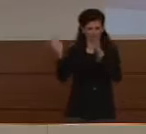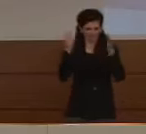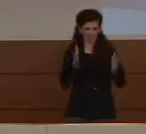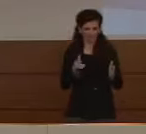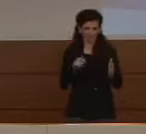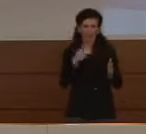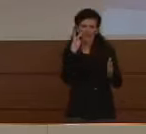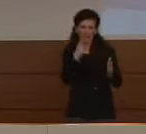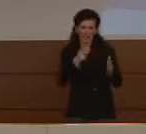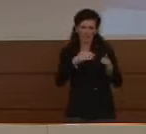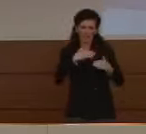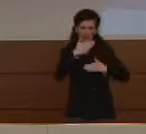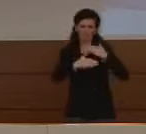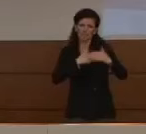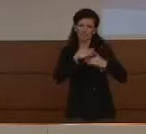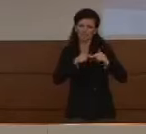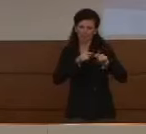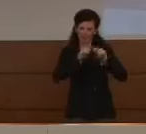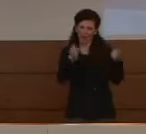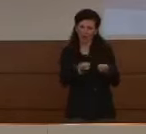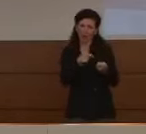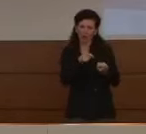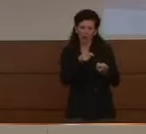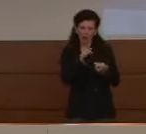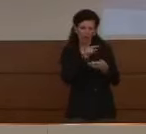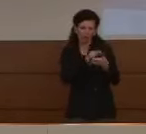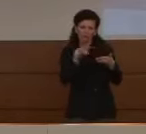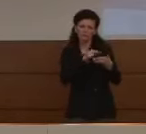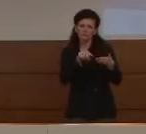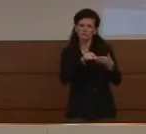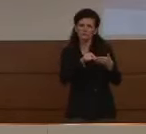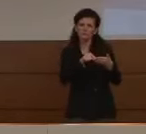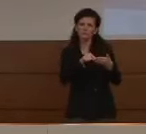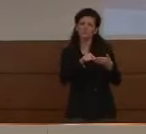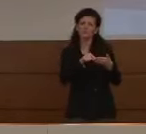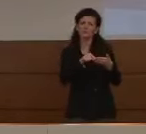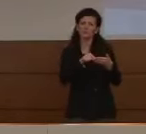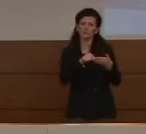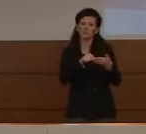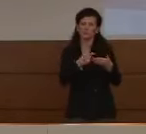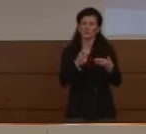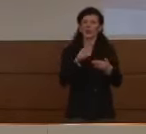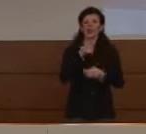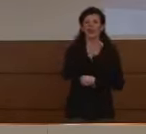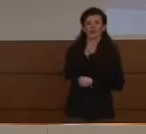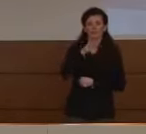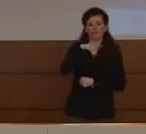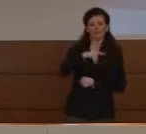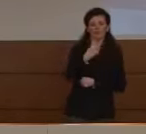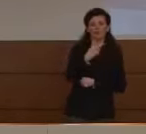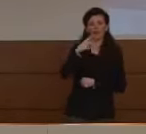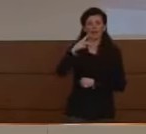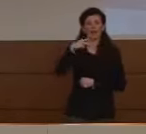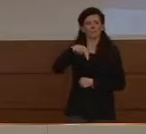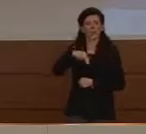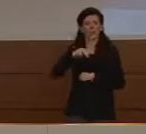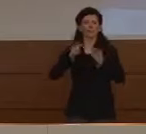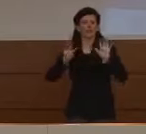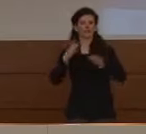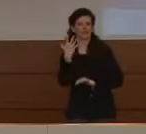era indicato così come sulla lista di carica di carico ffp2 k n 95 quindi